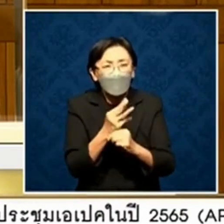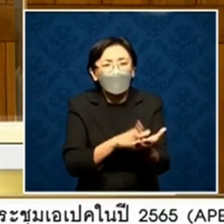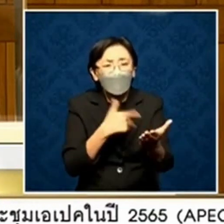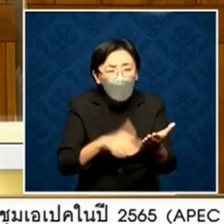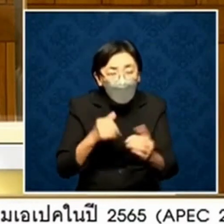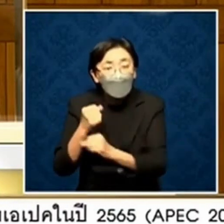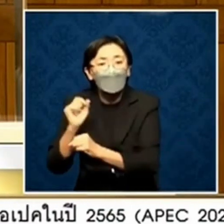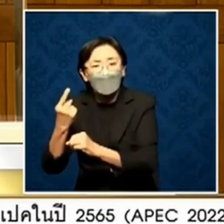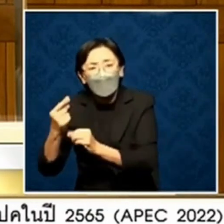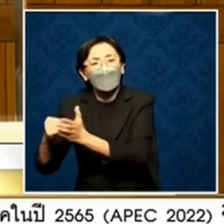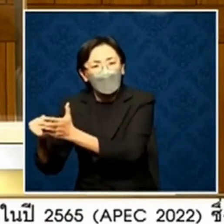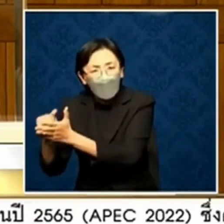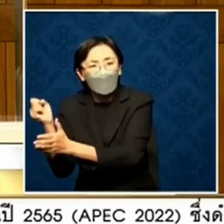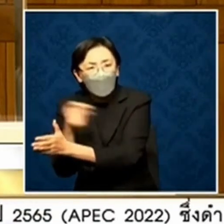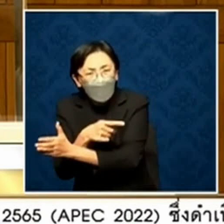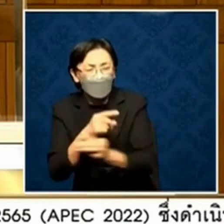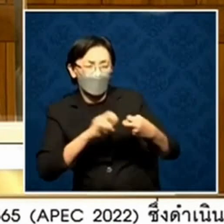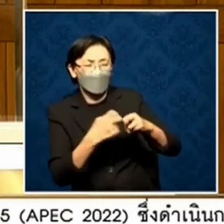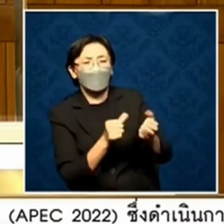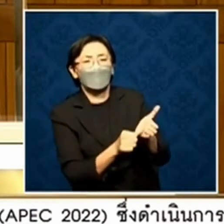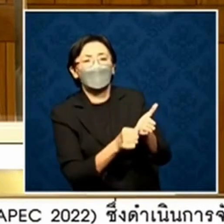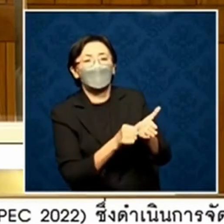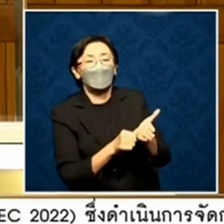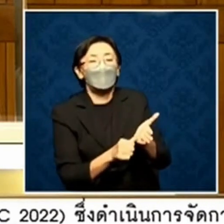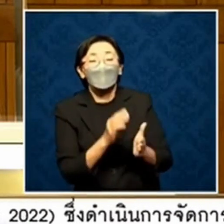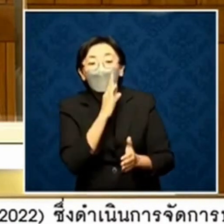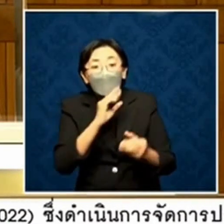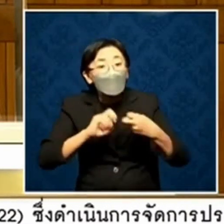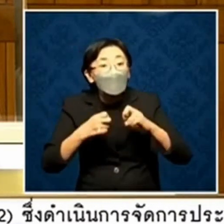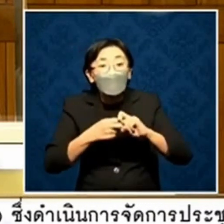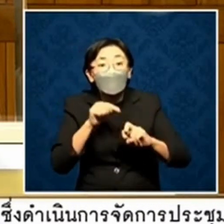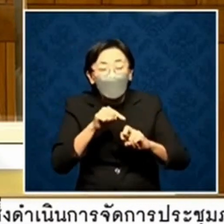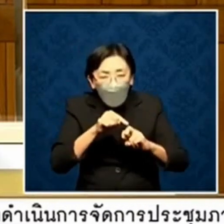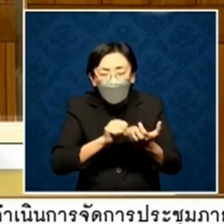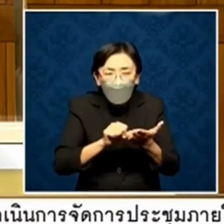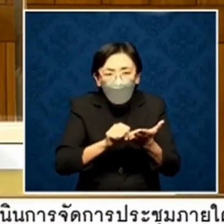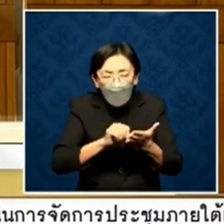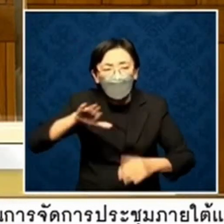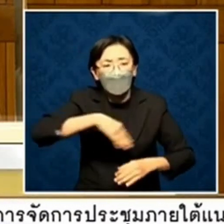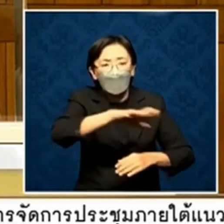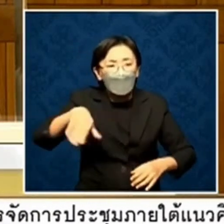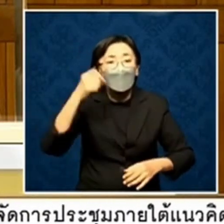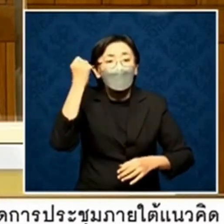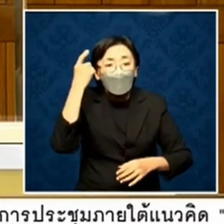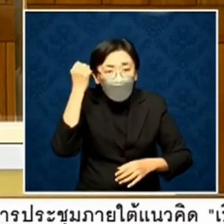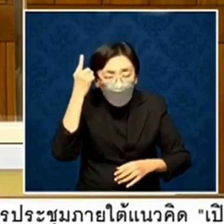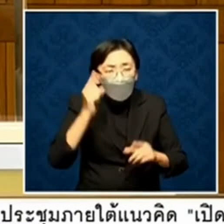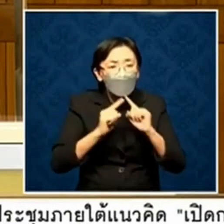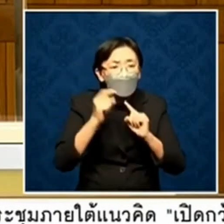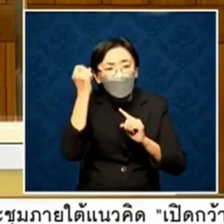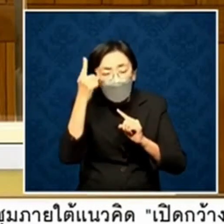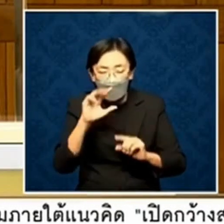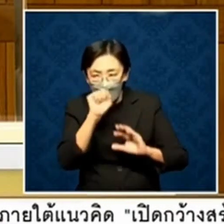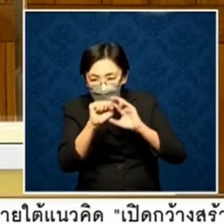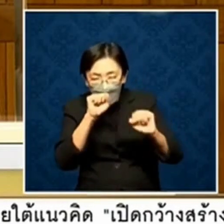ชาวบ้านทั้งบ้านทั้งเมืองเขาเห็นว่าไม่ถูกต้องและการทำเหมืองมันก็เสียหายกันเห็นชัดเจนว่ามีหลุมอุบาทขนาดใหญ่ใช่ไหมล่ะ